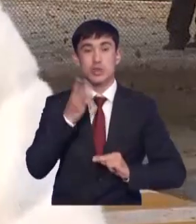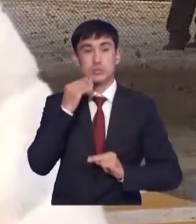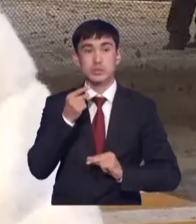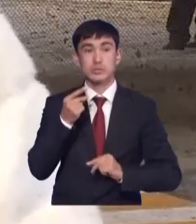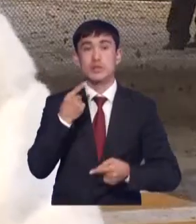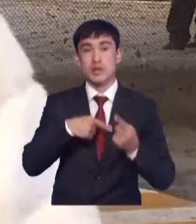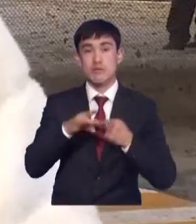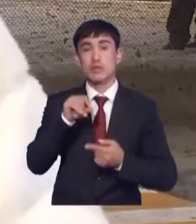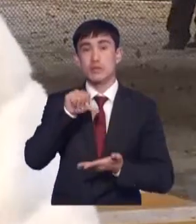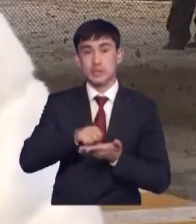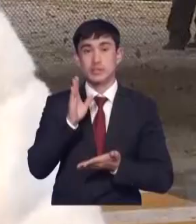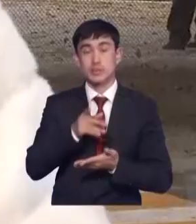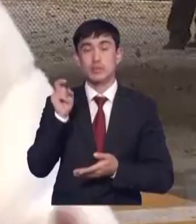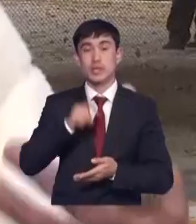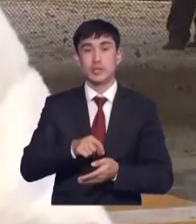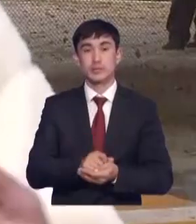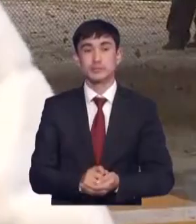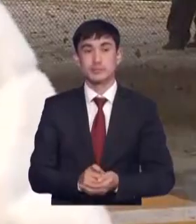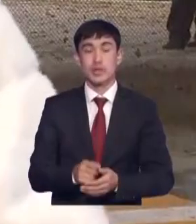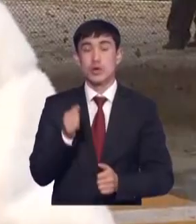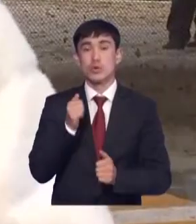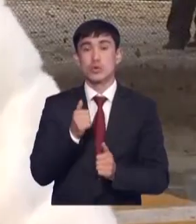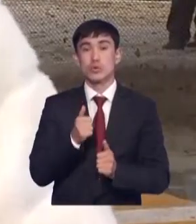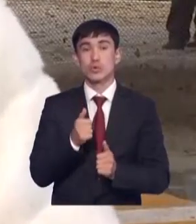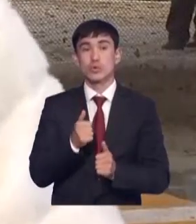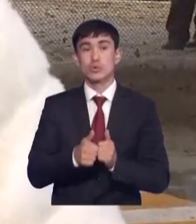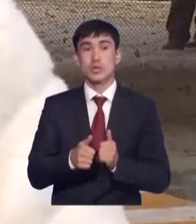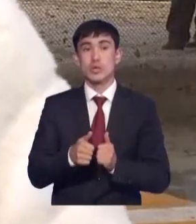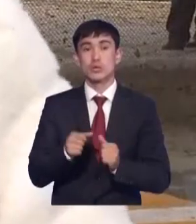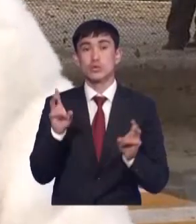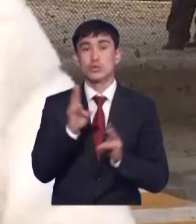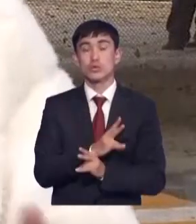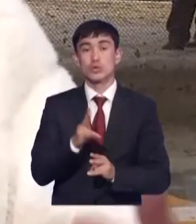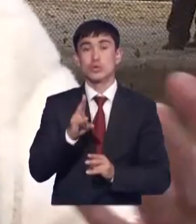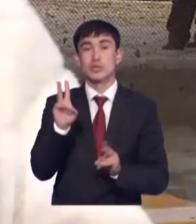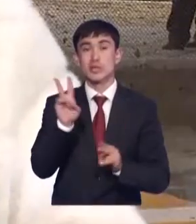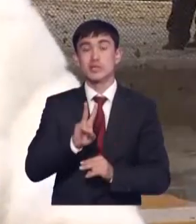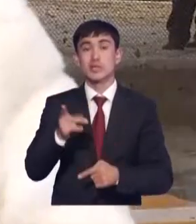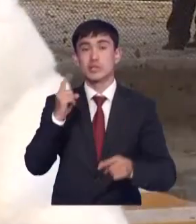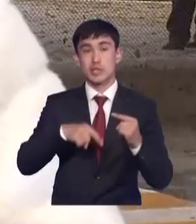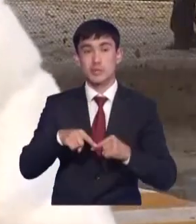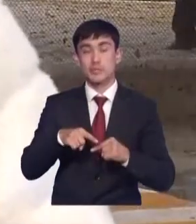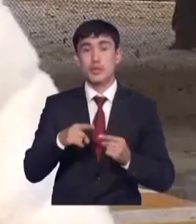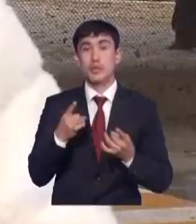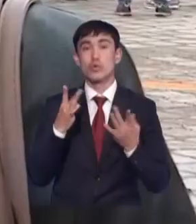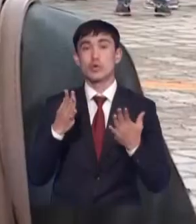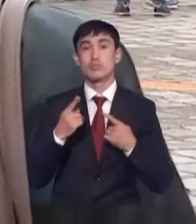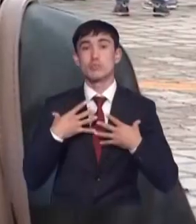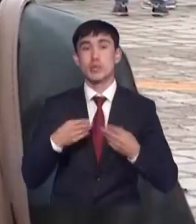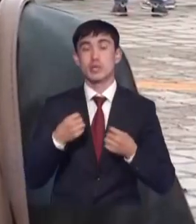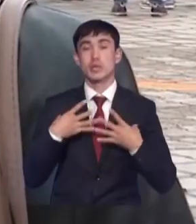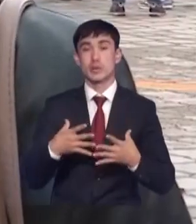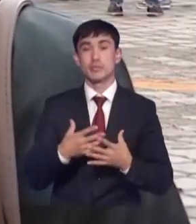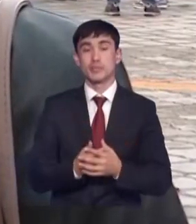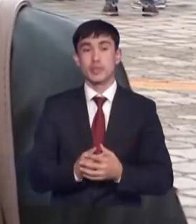бәрібір референдумға қатысам деп келді. Түнде сағат 2-де автобустан күтіп алдық. Бұл үлкен мереке болады бізде. Осы